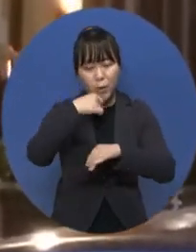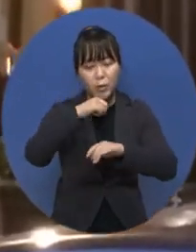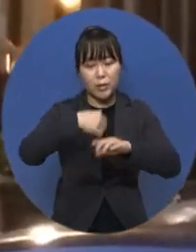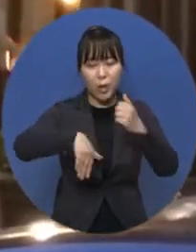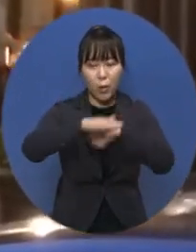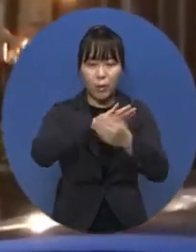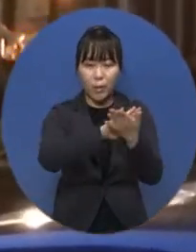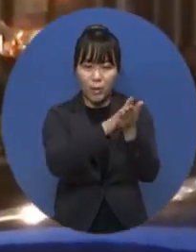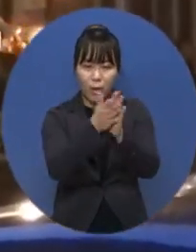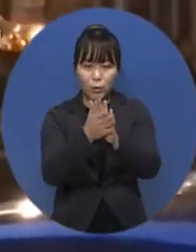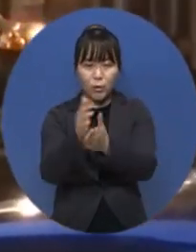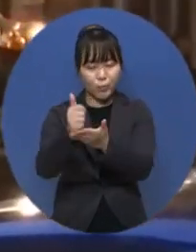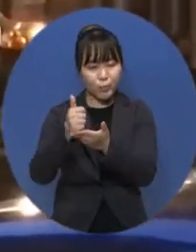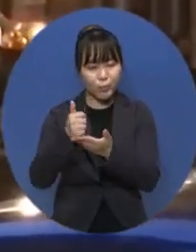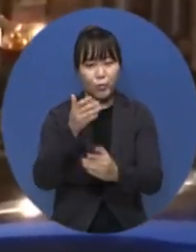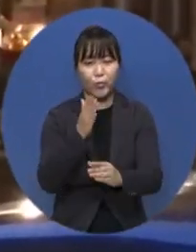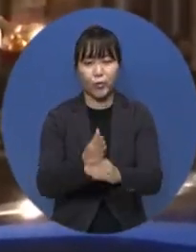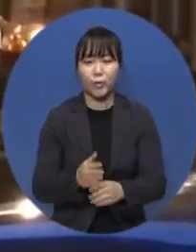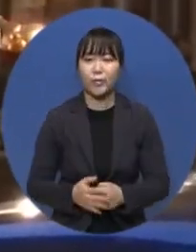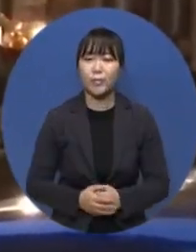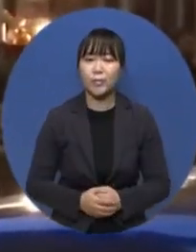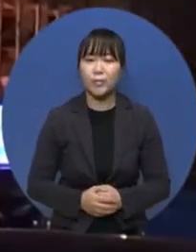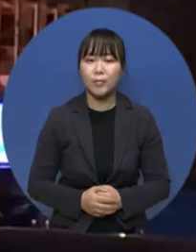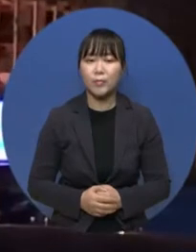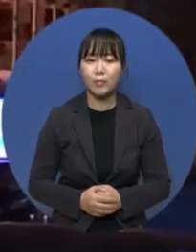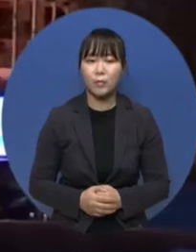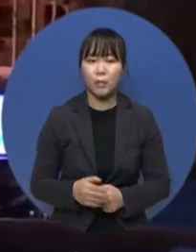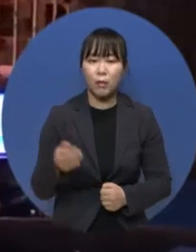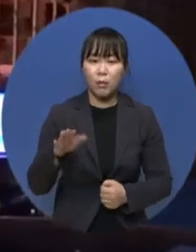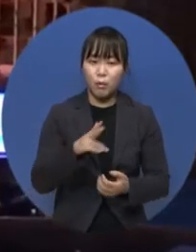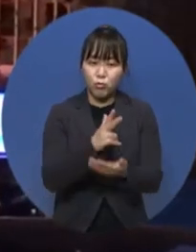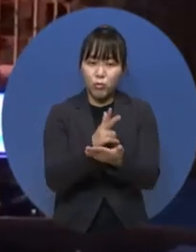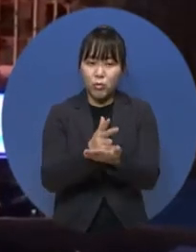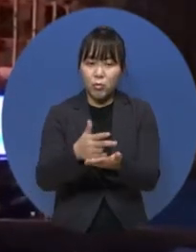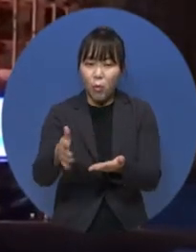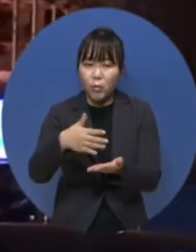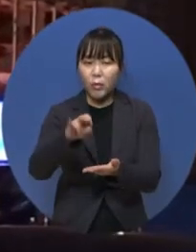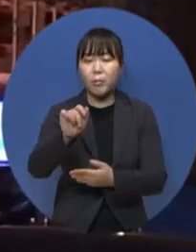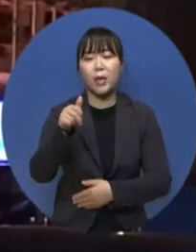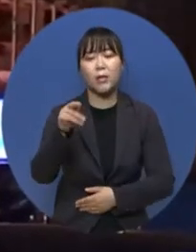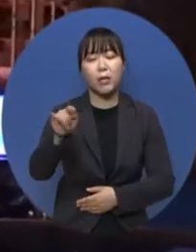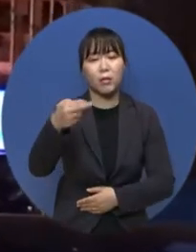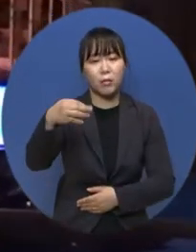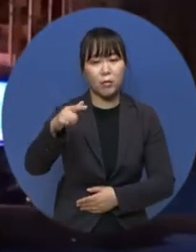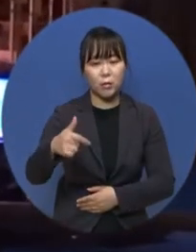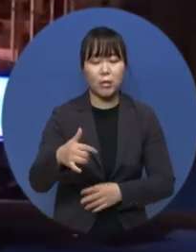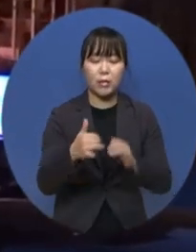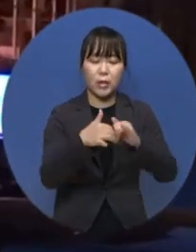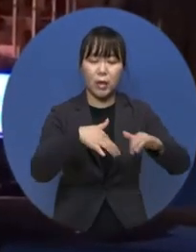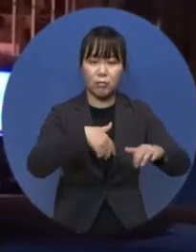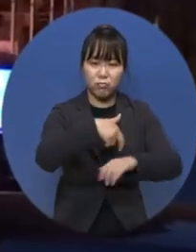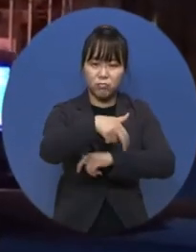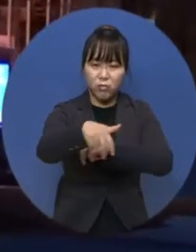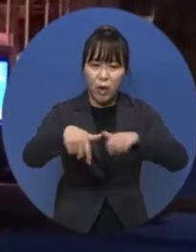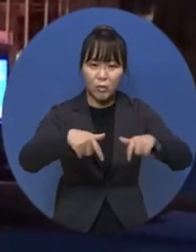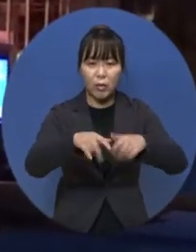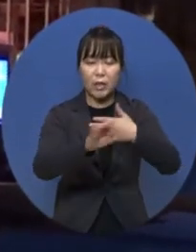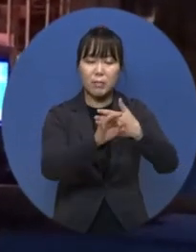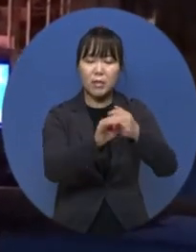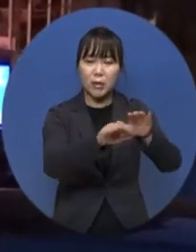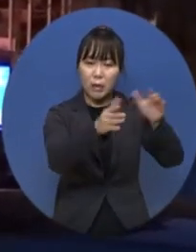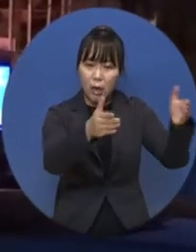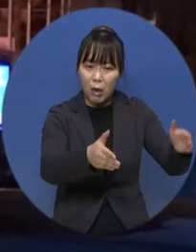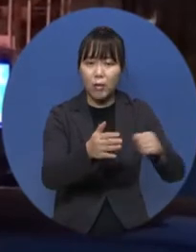바꾸고 손님 맞이에 나섰습니다. 하지만 상대적으로 주차장이 없는 맨하탄의 경우 인도에 간이 테이블을 설치하거나